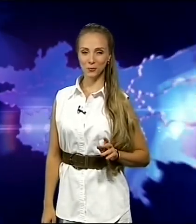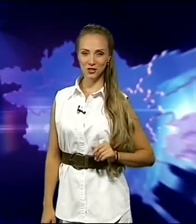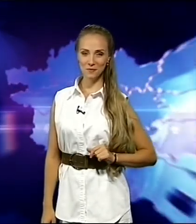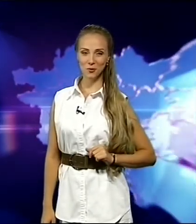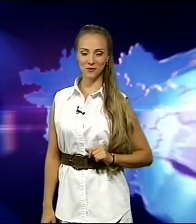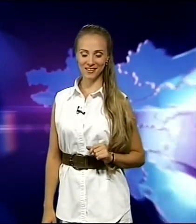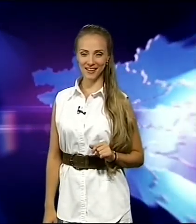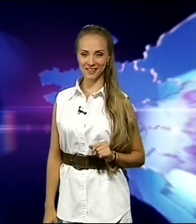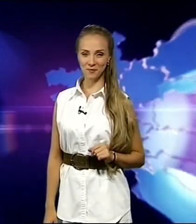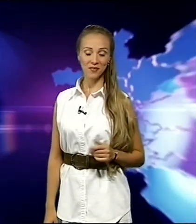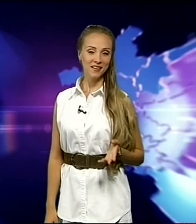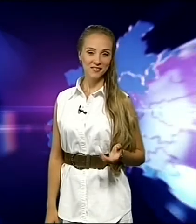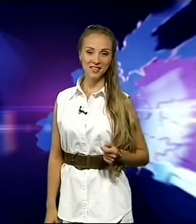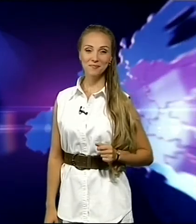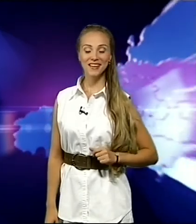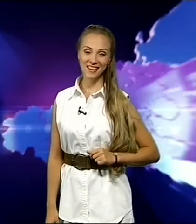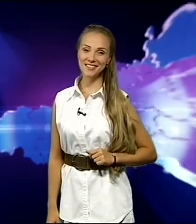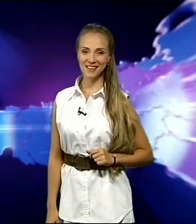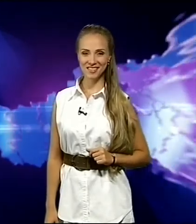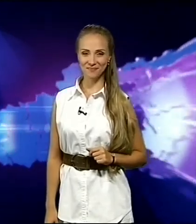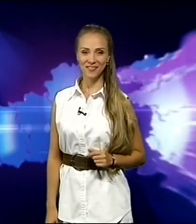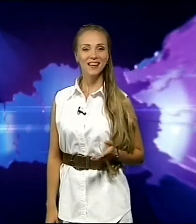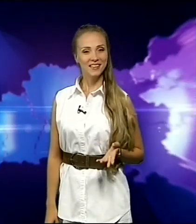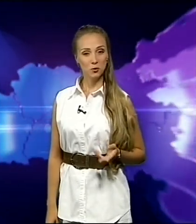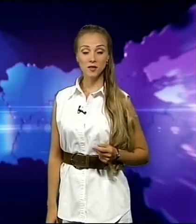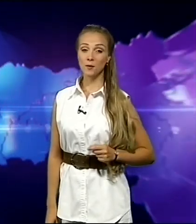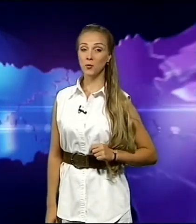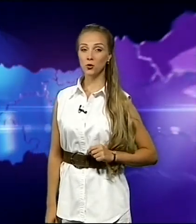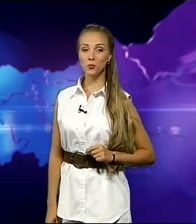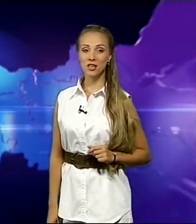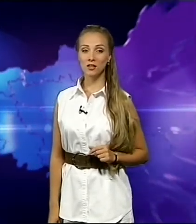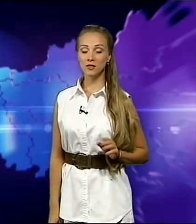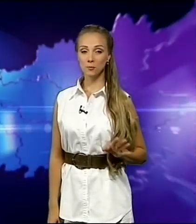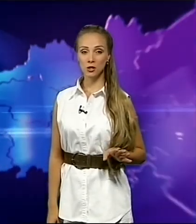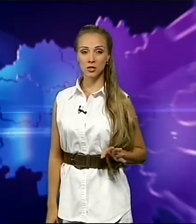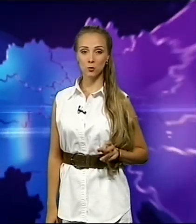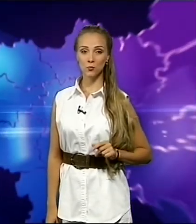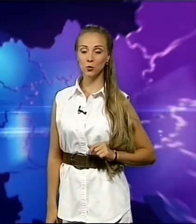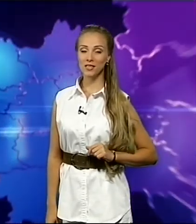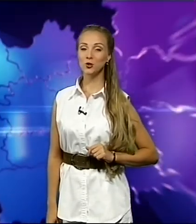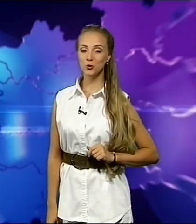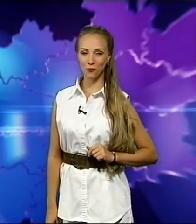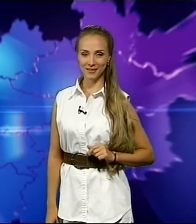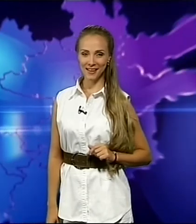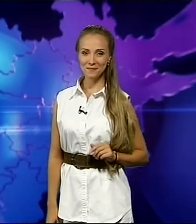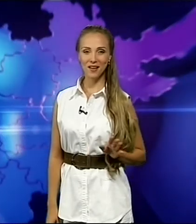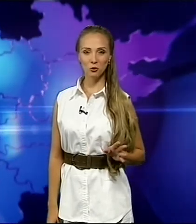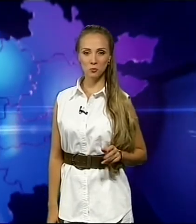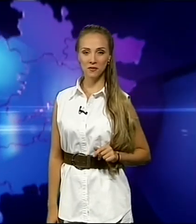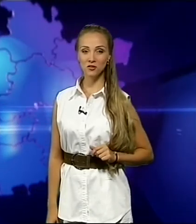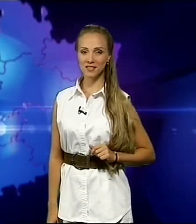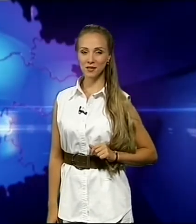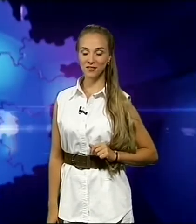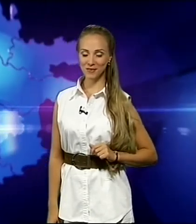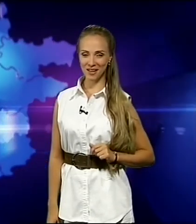дуже точними у своїх даних. Втім, як і завжди, яку саме погоду обіцяють нам синоптичні служби у цей чудовий день,